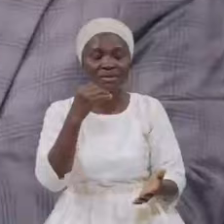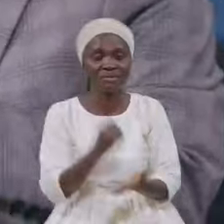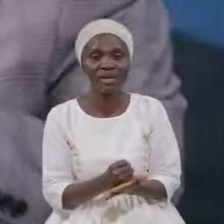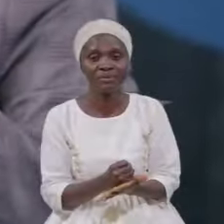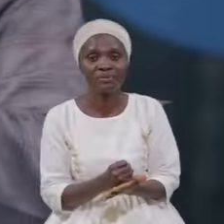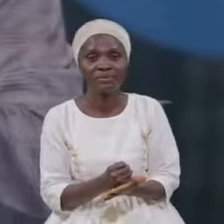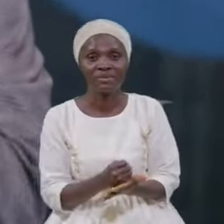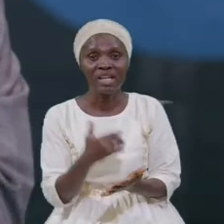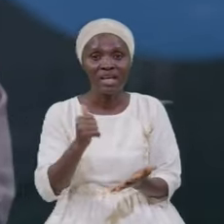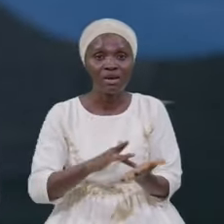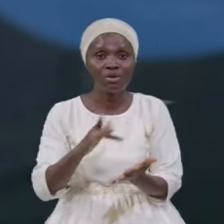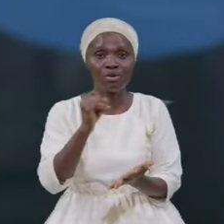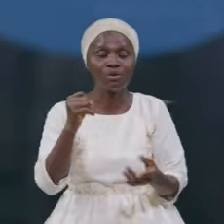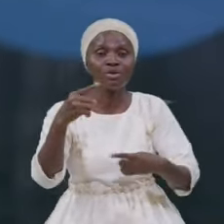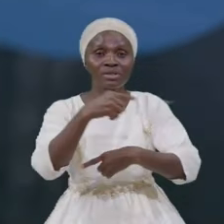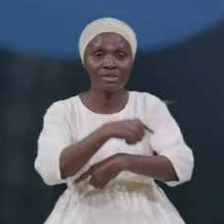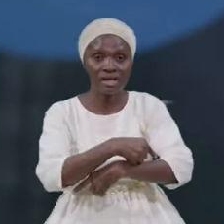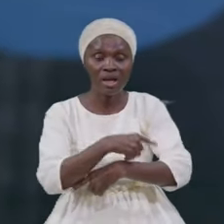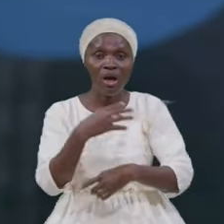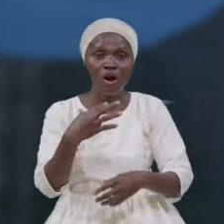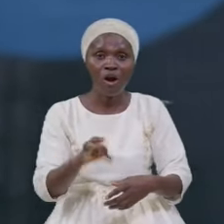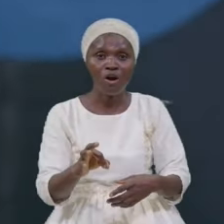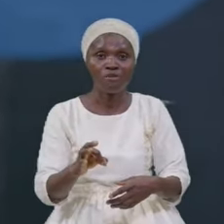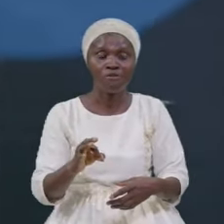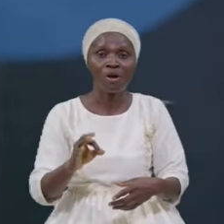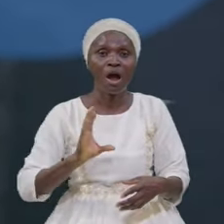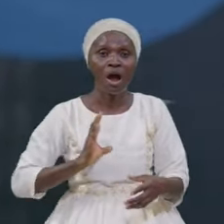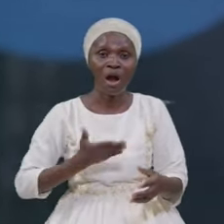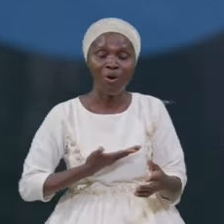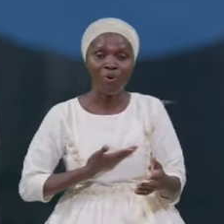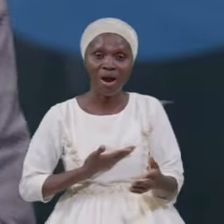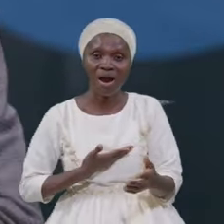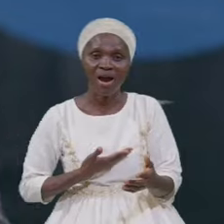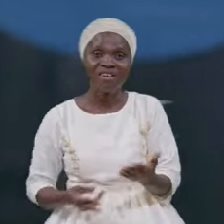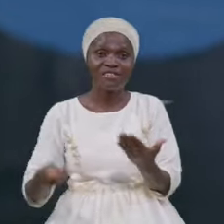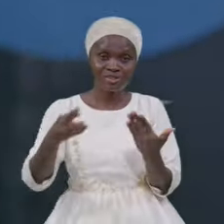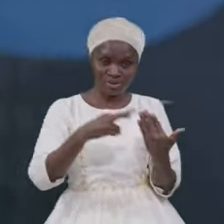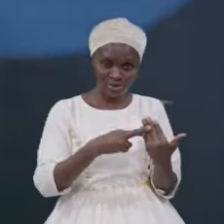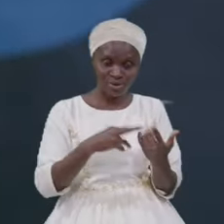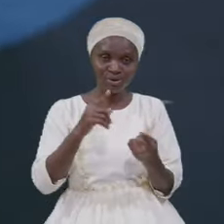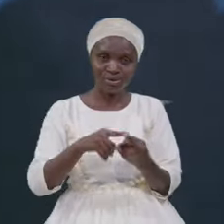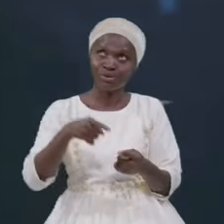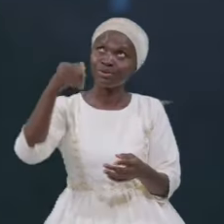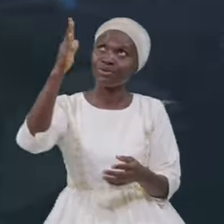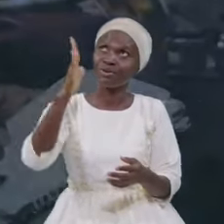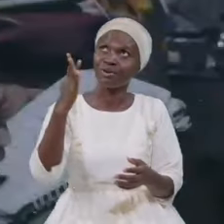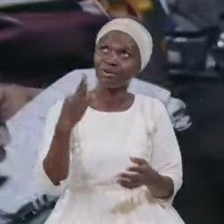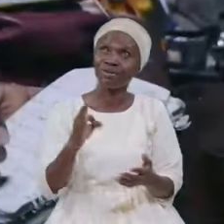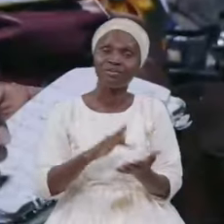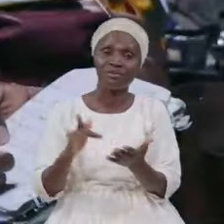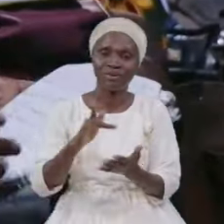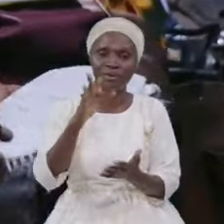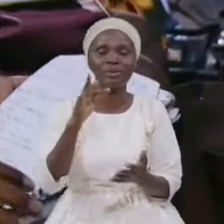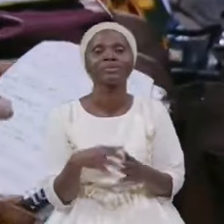glorieux de notre retour au Dieu de gloire. Tu vas